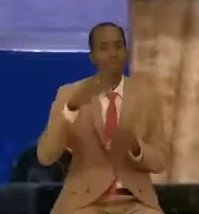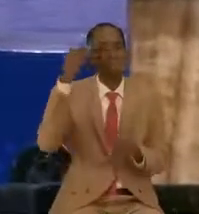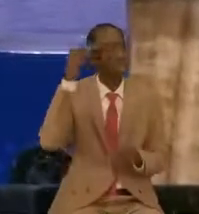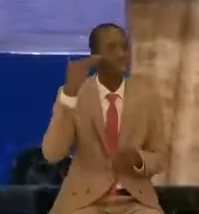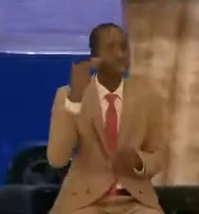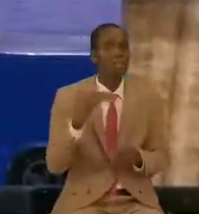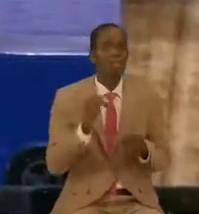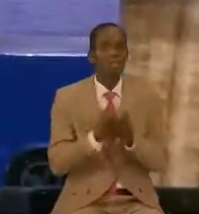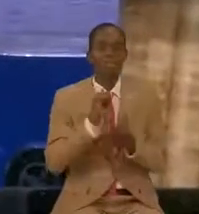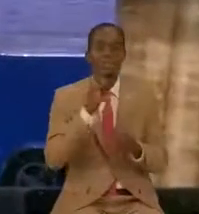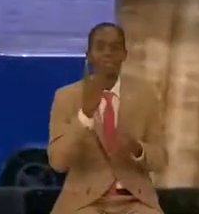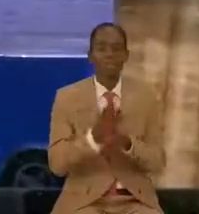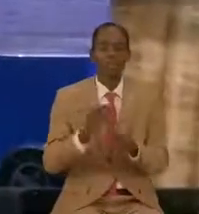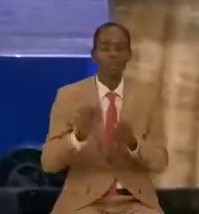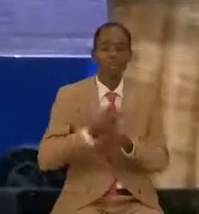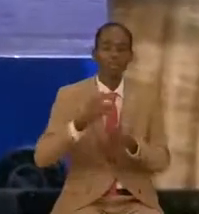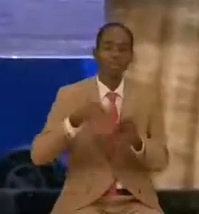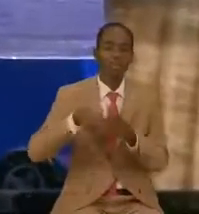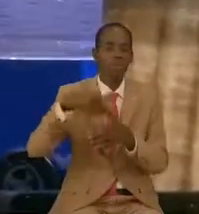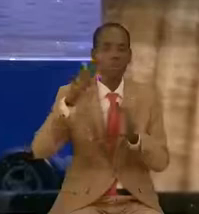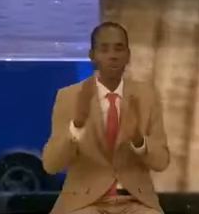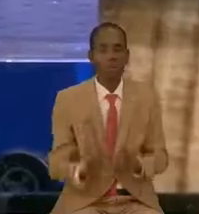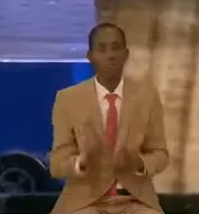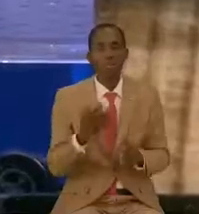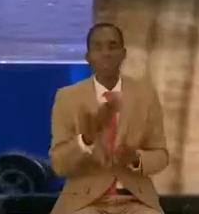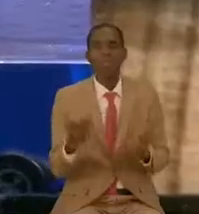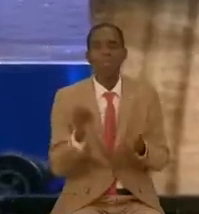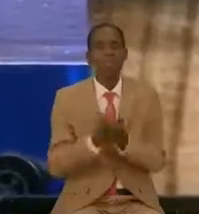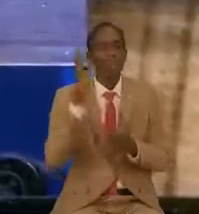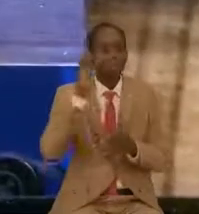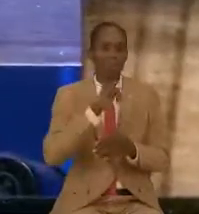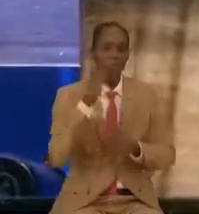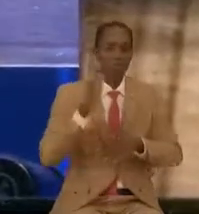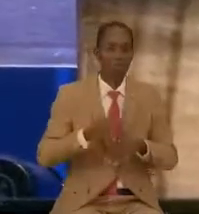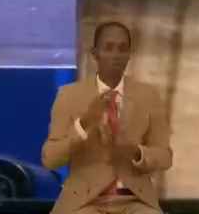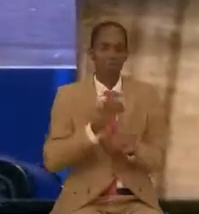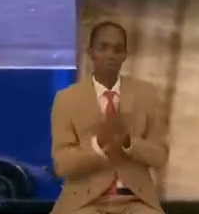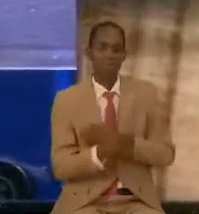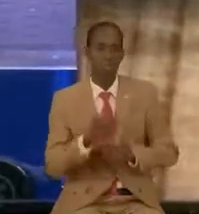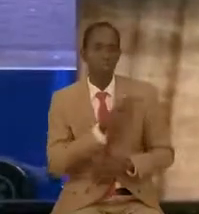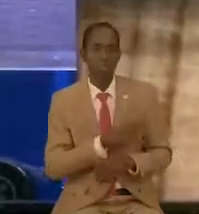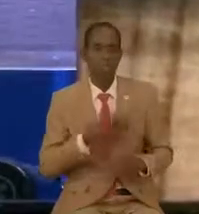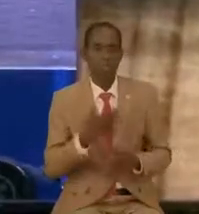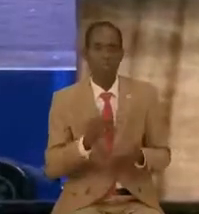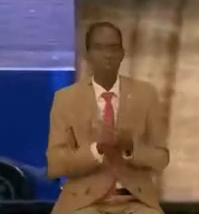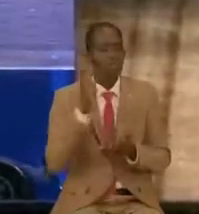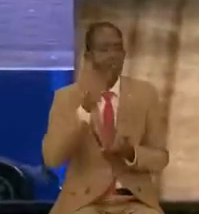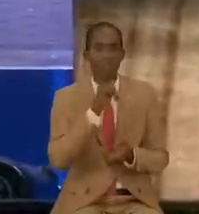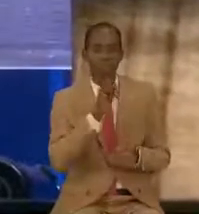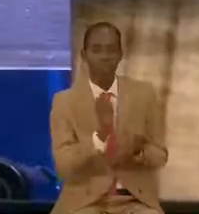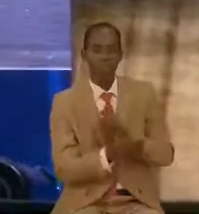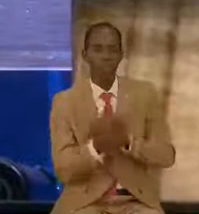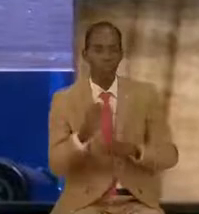justice extérieure, superficielle, des choses superficielles qui ne touchent pas leur caractère, qui ne touchent pas